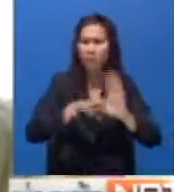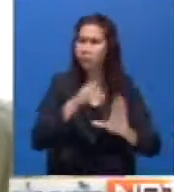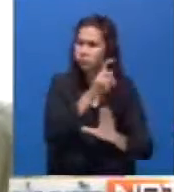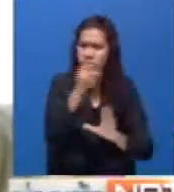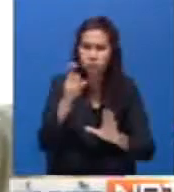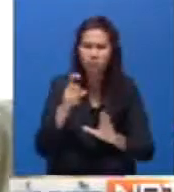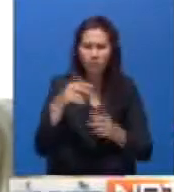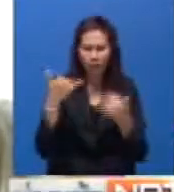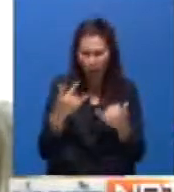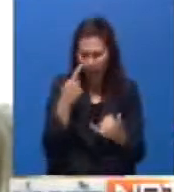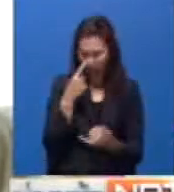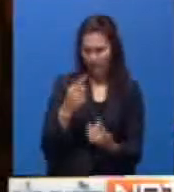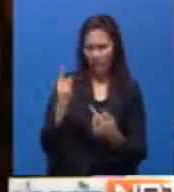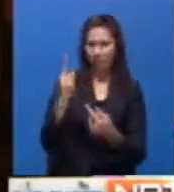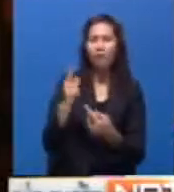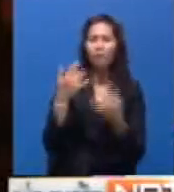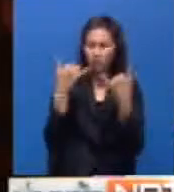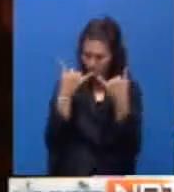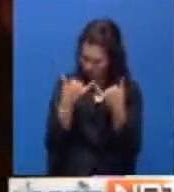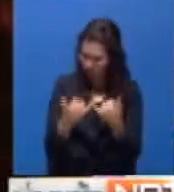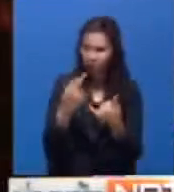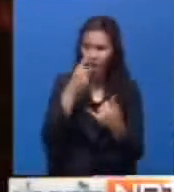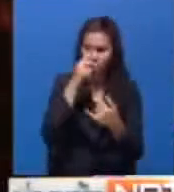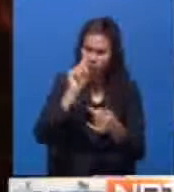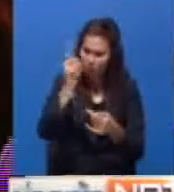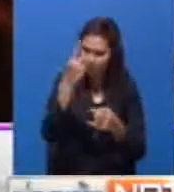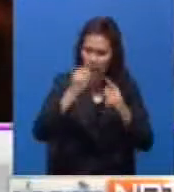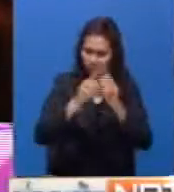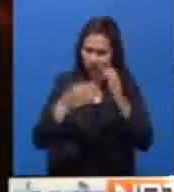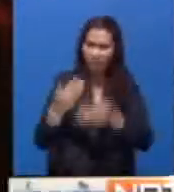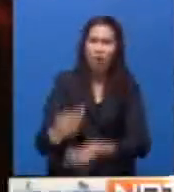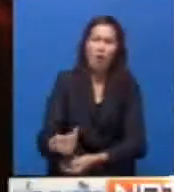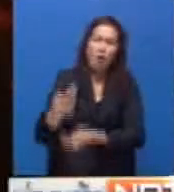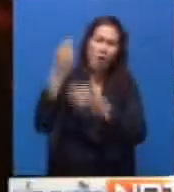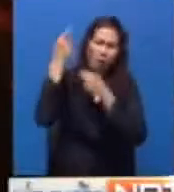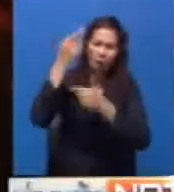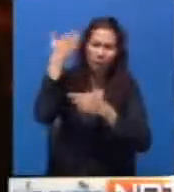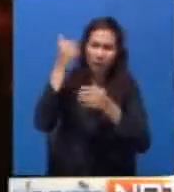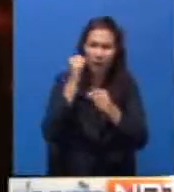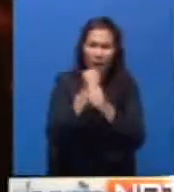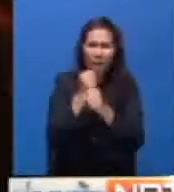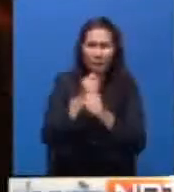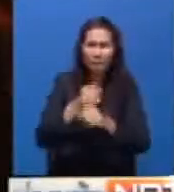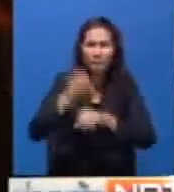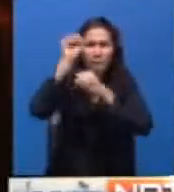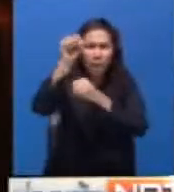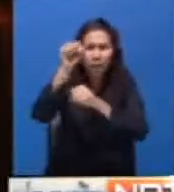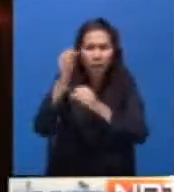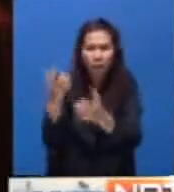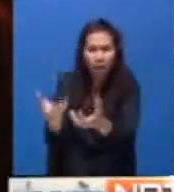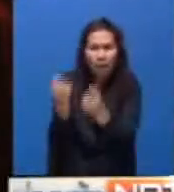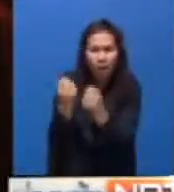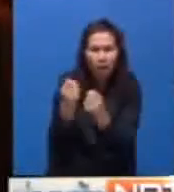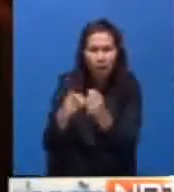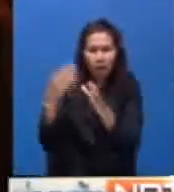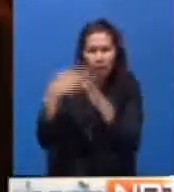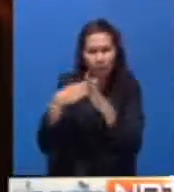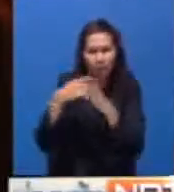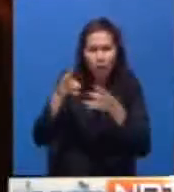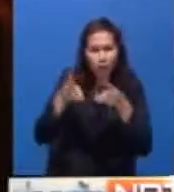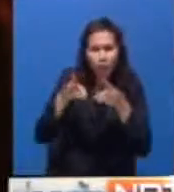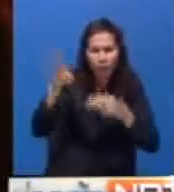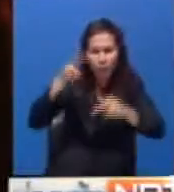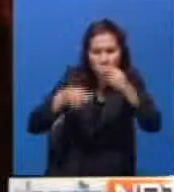แล้วตรงนี้หลุดไม่ได้ยังไงอันนี้เป็นเรื่องที่ต้องตอนที่ประกาศรับใครเป็นคนรับนะรับมาแล้วเนี่ยนะครับรับมาแล้วเนี่ยนะครับมีการตรวจสอบกันยัง